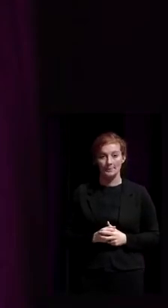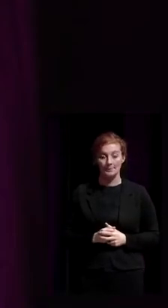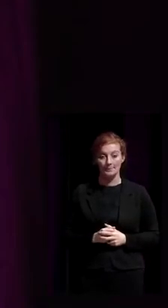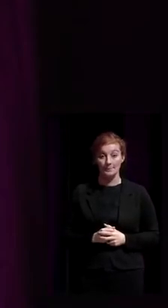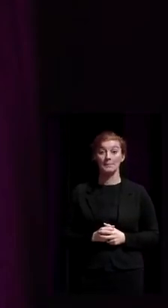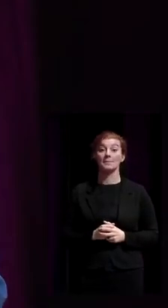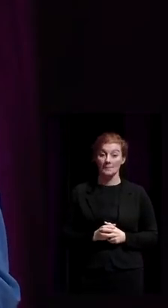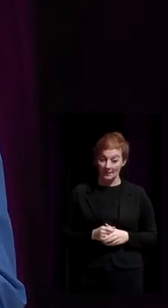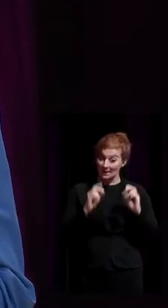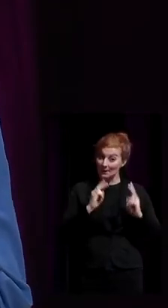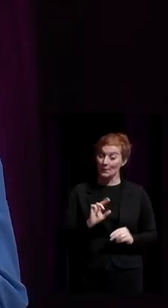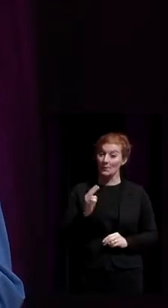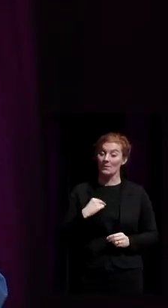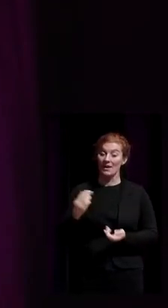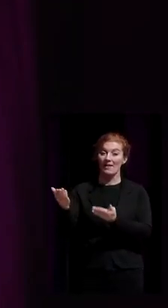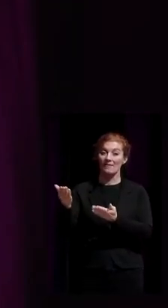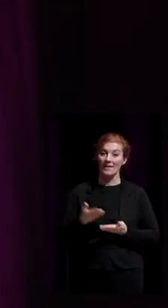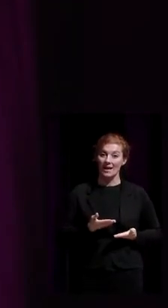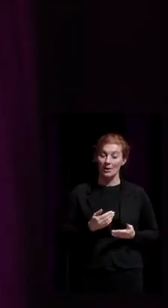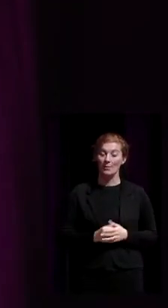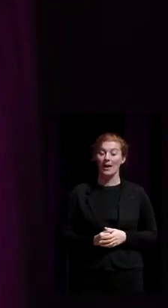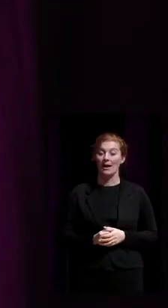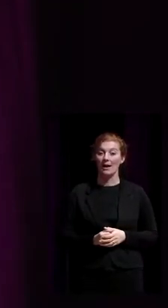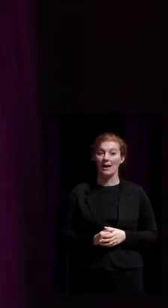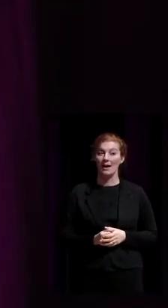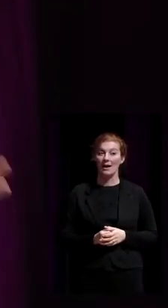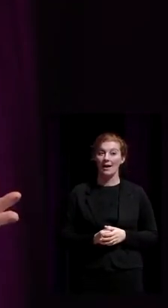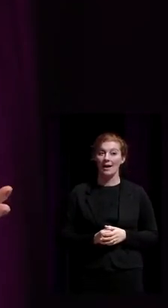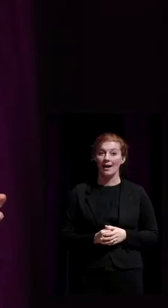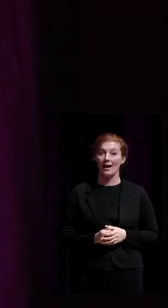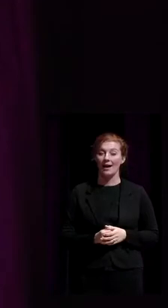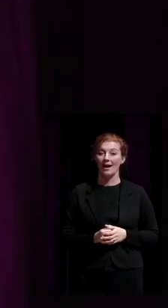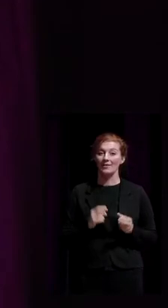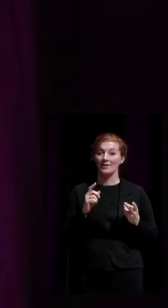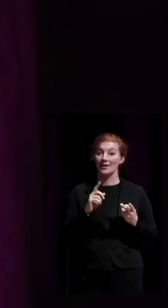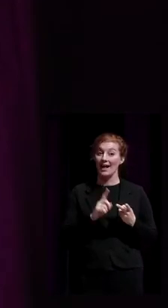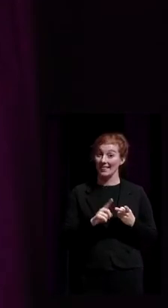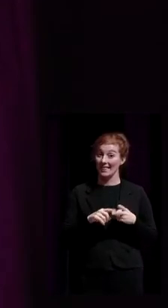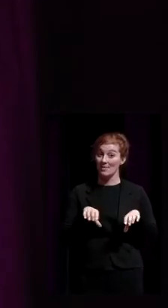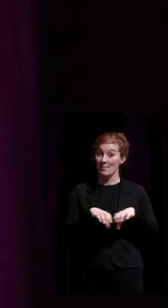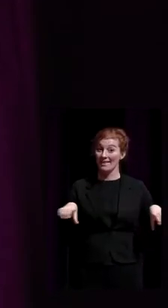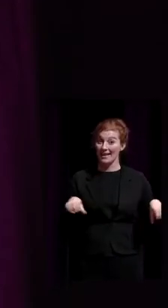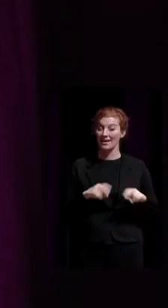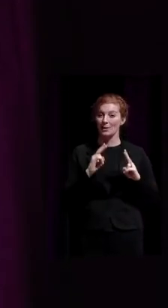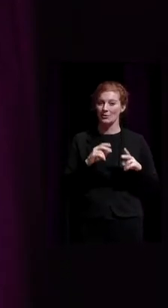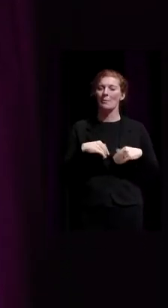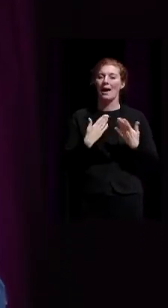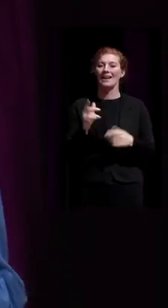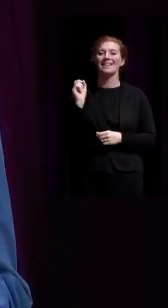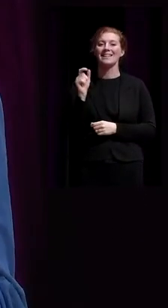Och med det sagt så vill jag nu välkomna vår andra panel som kommer ske digitalt